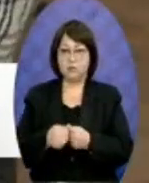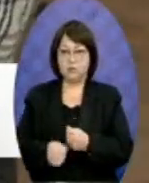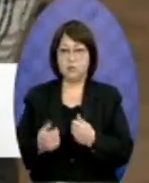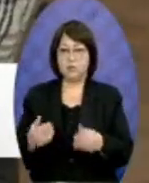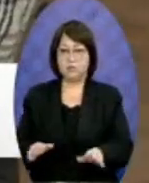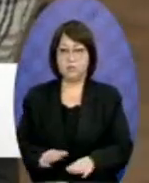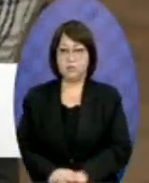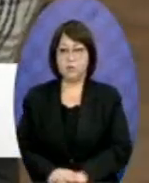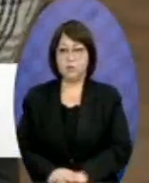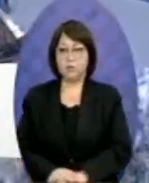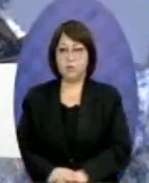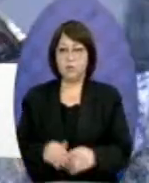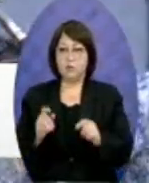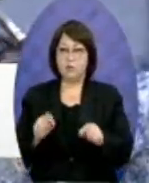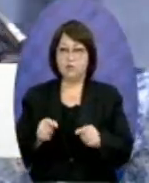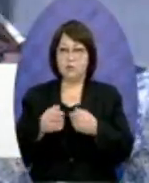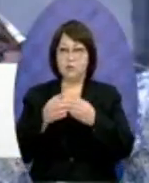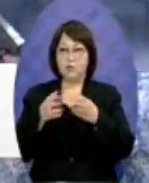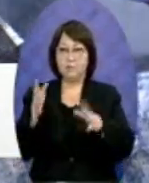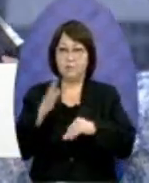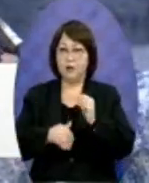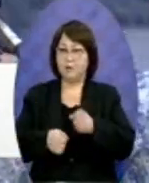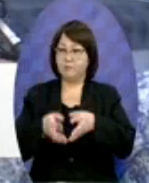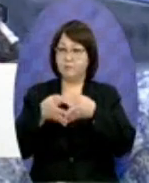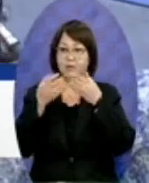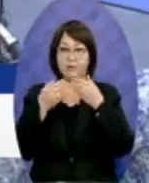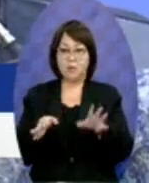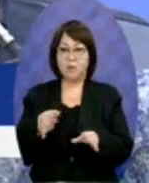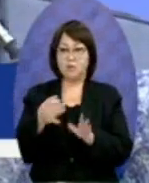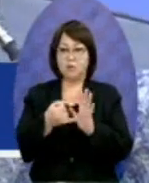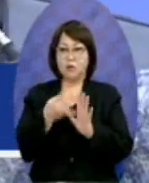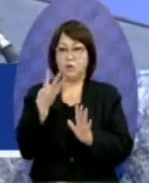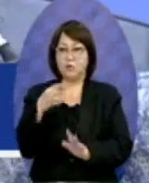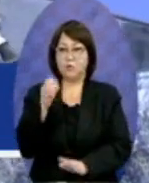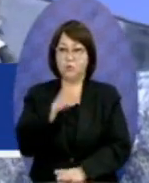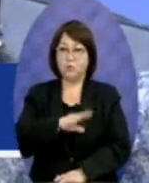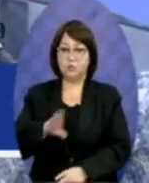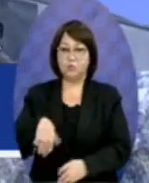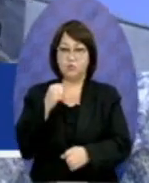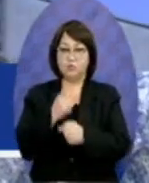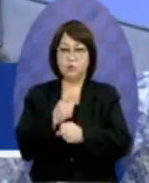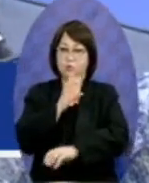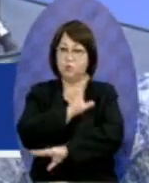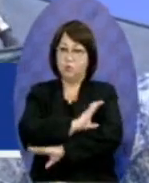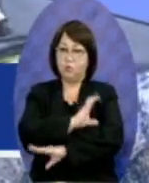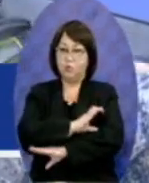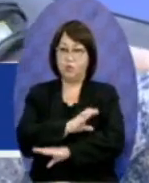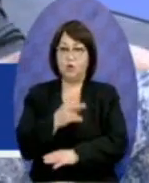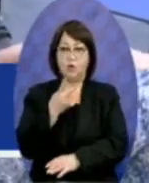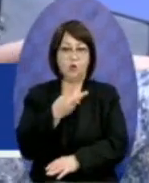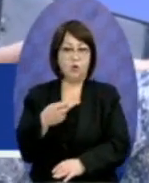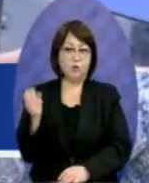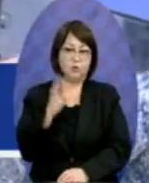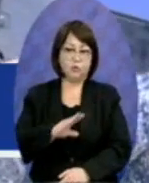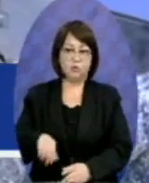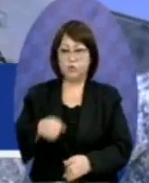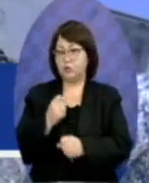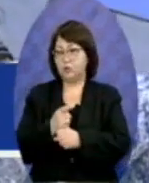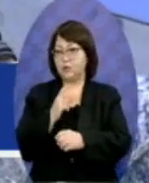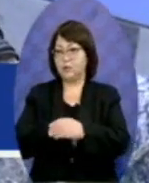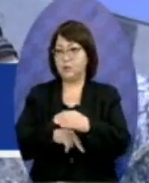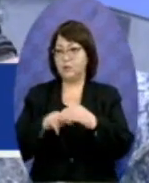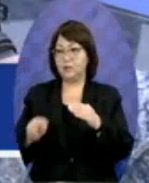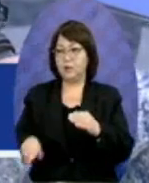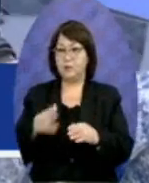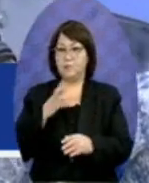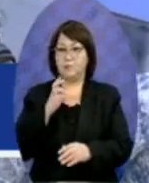байна. Өнөөдрийн энэ ашиглалтанд орж байгаа 640 хүүхдийн сургууль 200 хүүхдийн цэцэрлэг маань бас